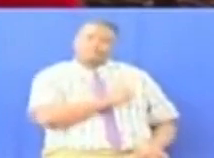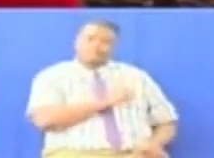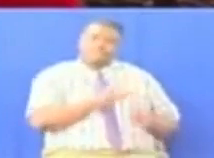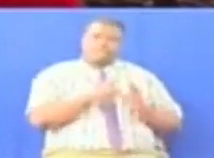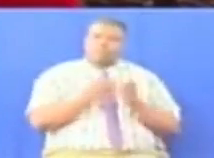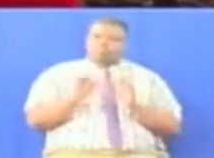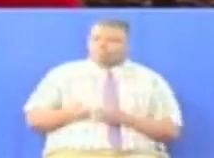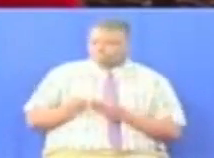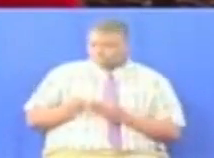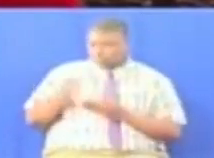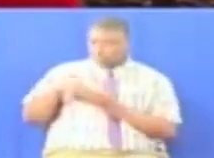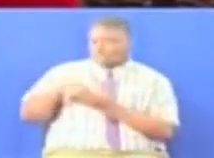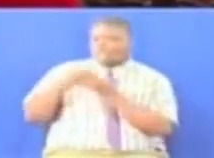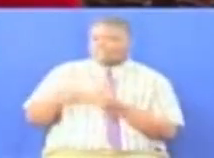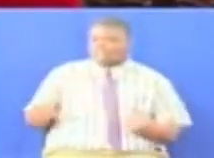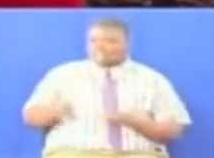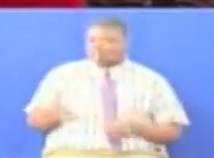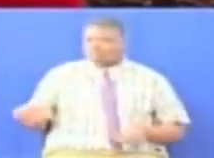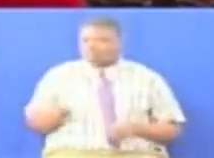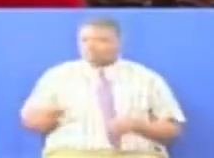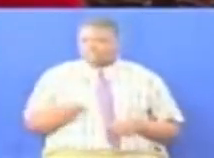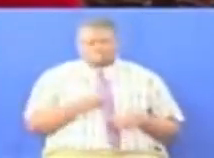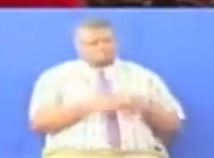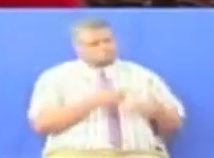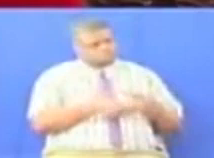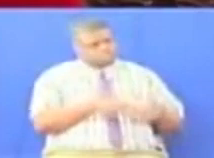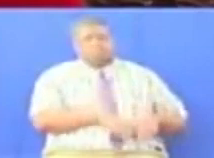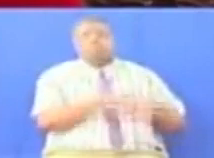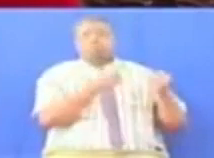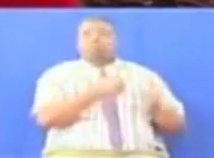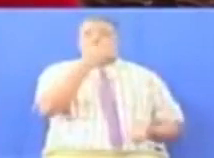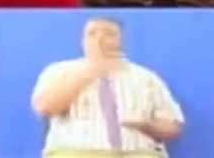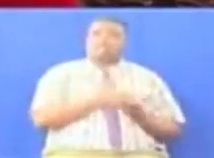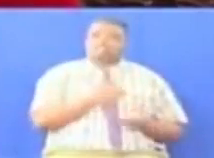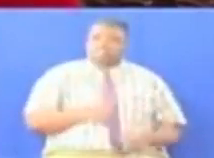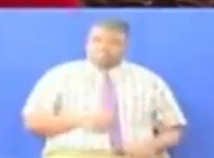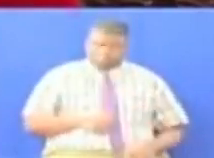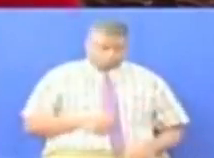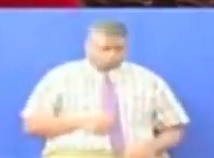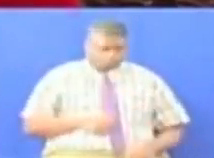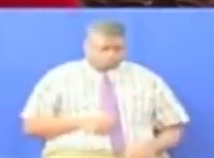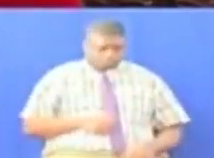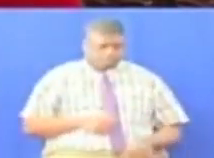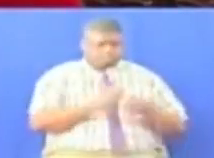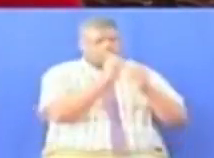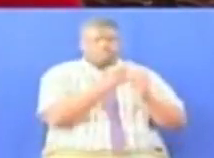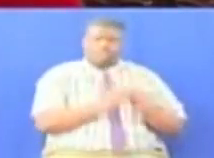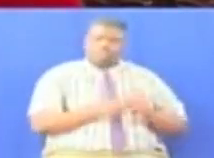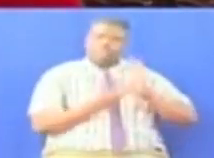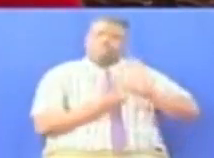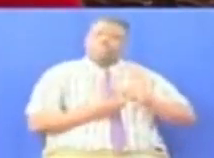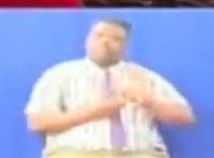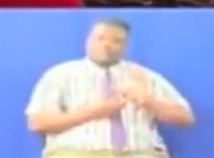wao binafsi wameathirika, ni kushawishi na kuendeleza uvunjaji wa haki. Mheshimiwa Naibu Spika, marekebisho katika kifungu cha 7 cha